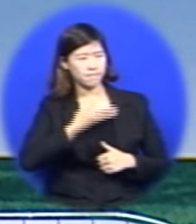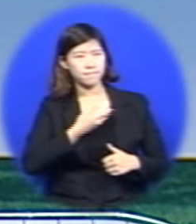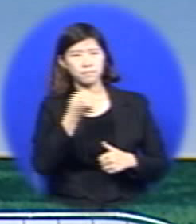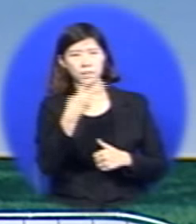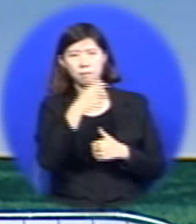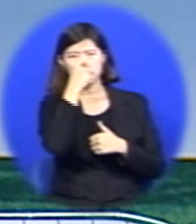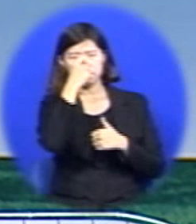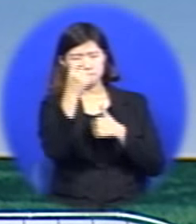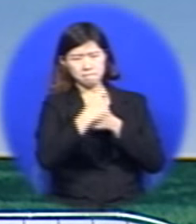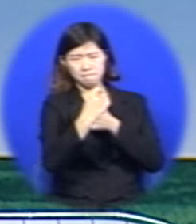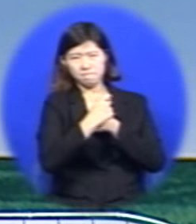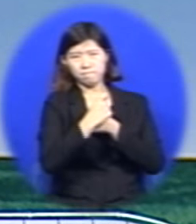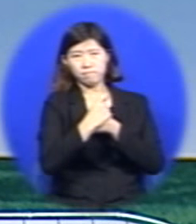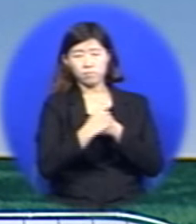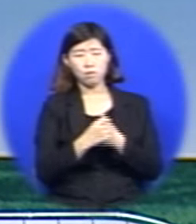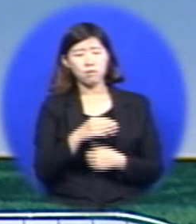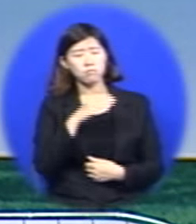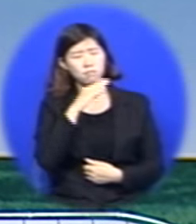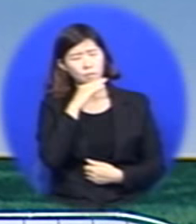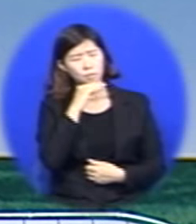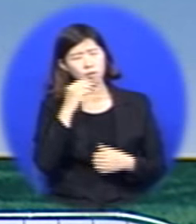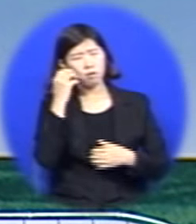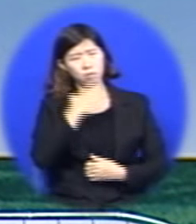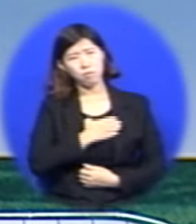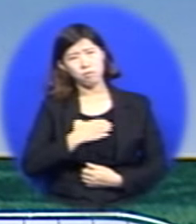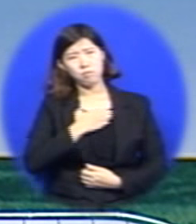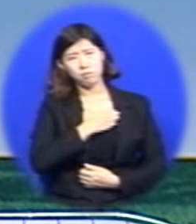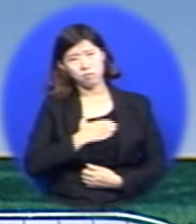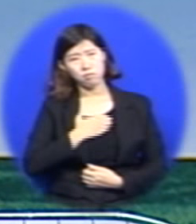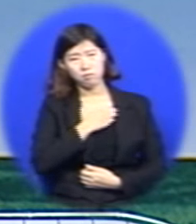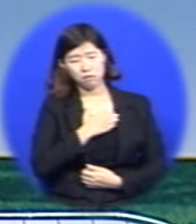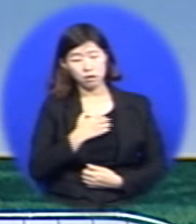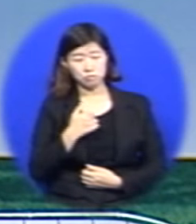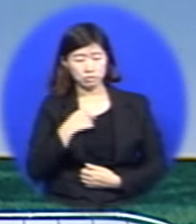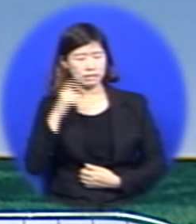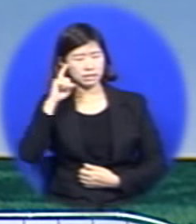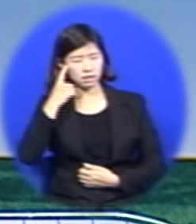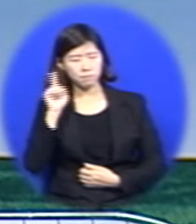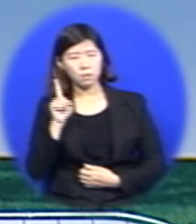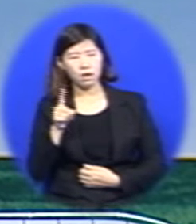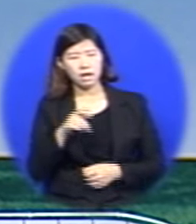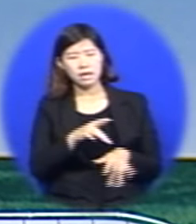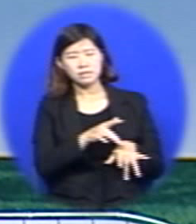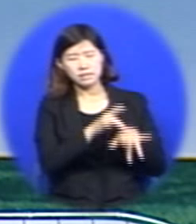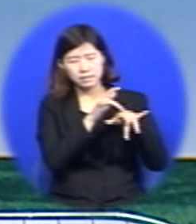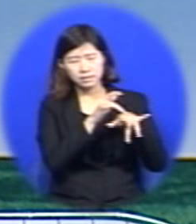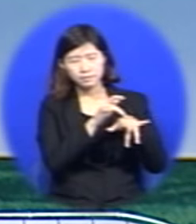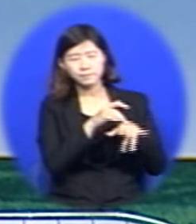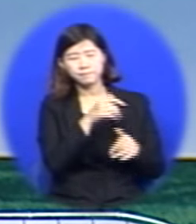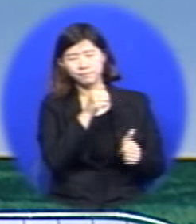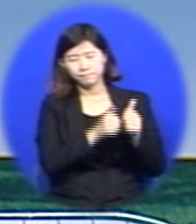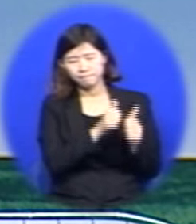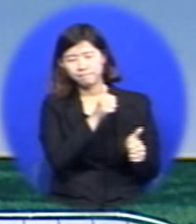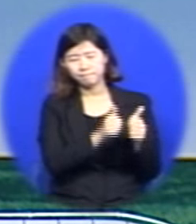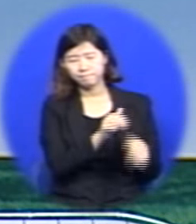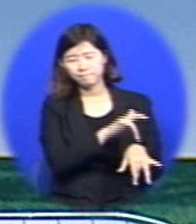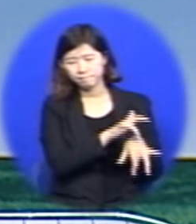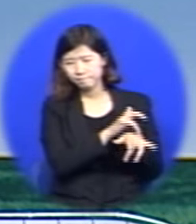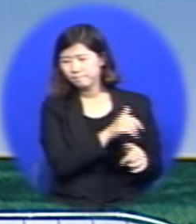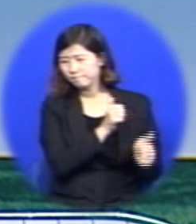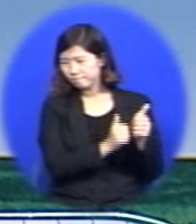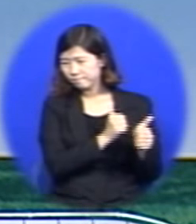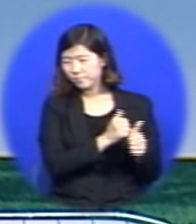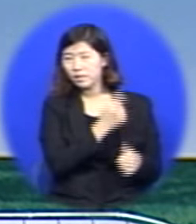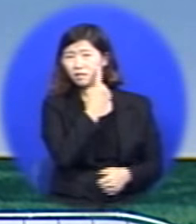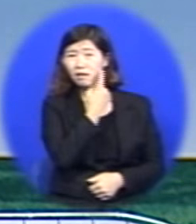일이죠. 우리는 생각할 때 마귀가 우리를 괴롭히려고 이렇게 하는구나 이렇게 생각할 때가 있습니다.